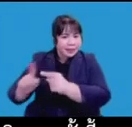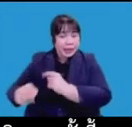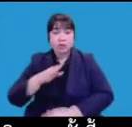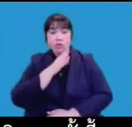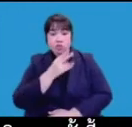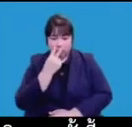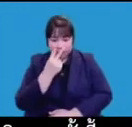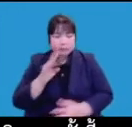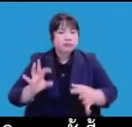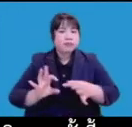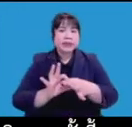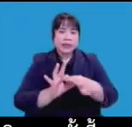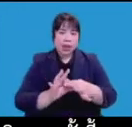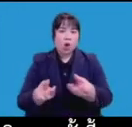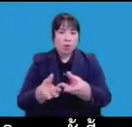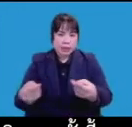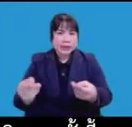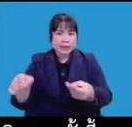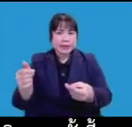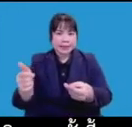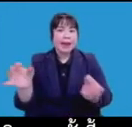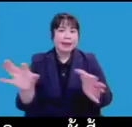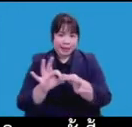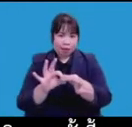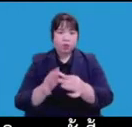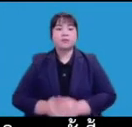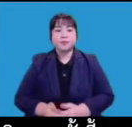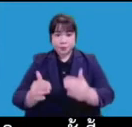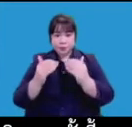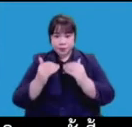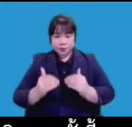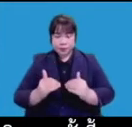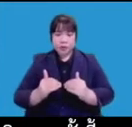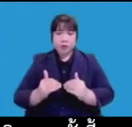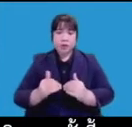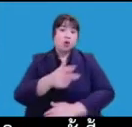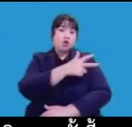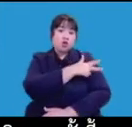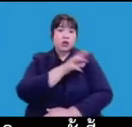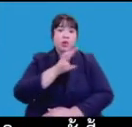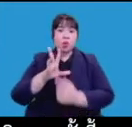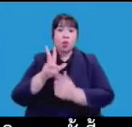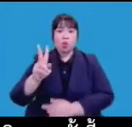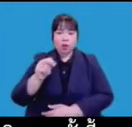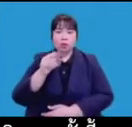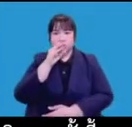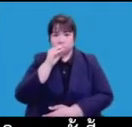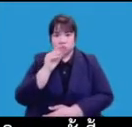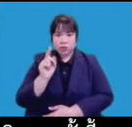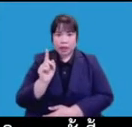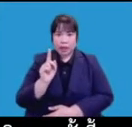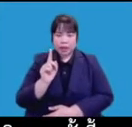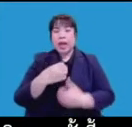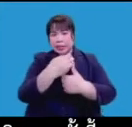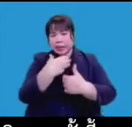ได้จะเห็นภาพมากขึ้นนะครับในเชิง area base นะครับข้อที่2นะครับที่ทางดร.บัญชัตได้ให้แ